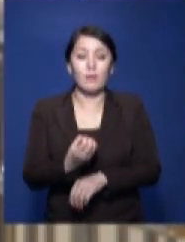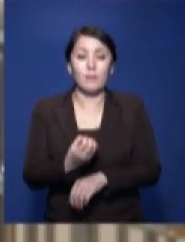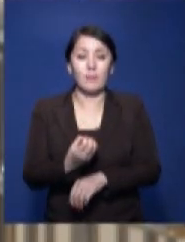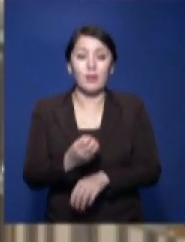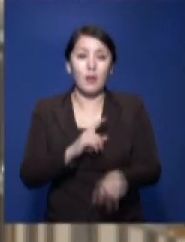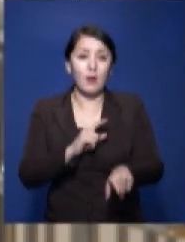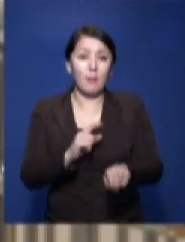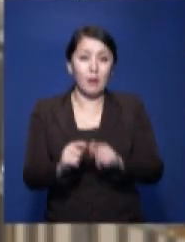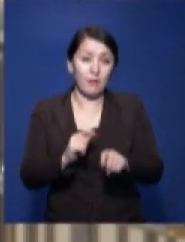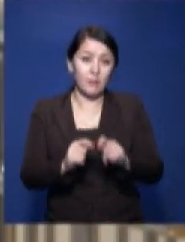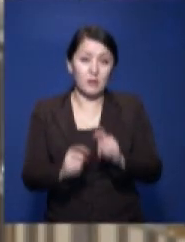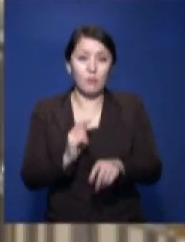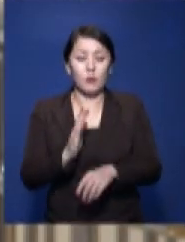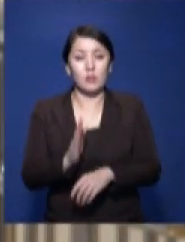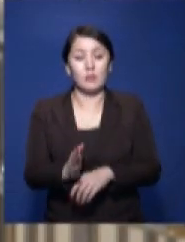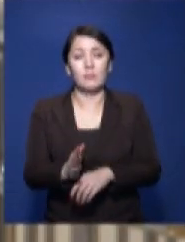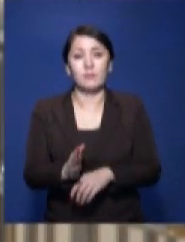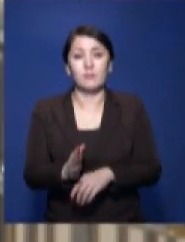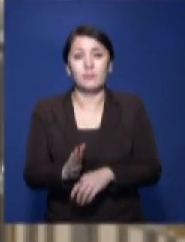мониторинг жүргізіледі.